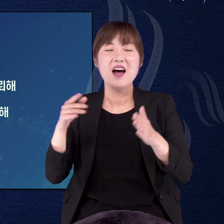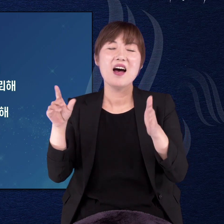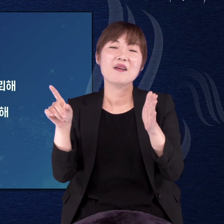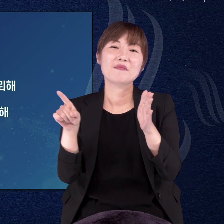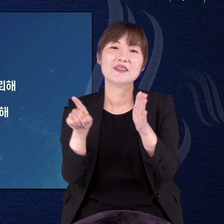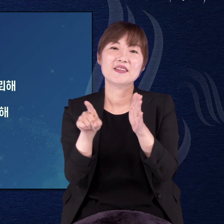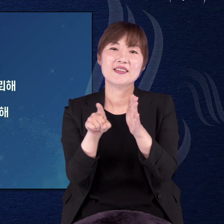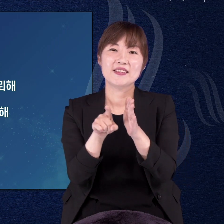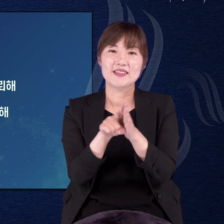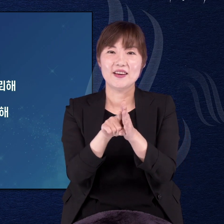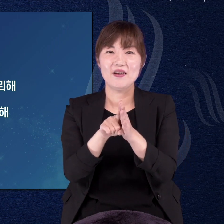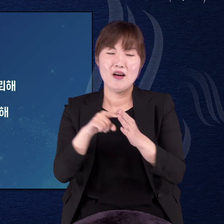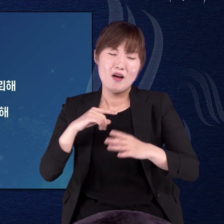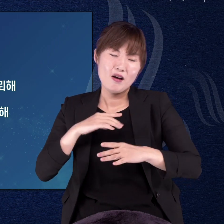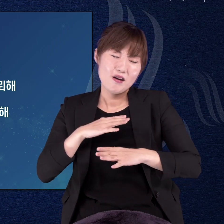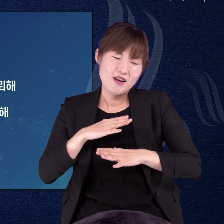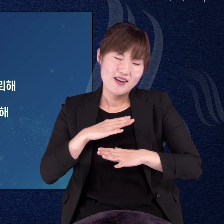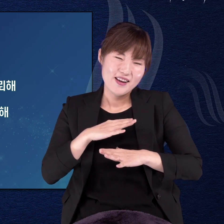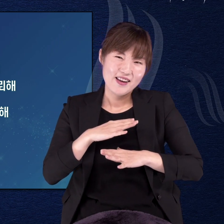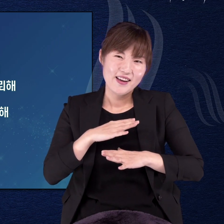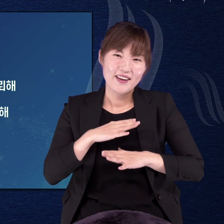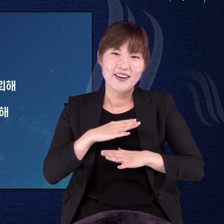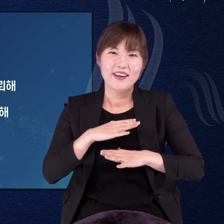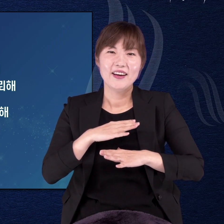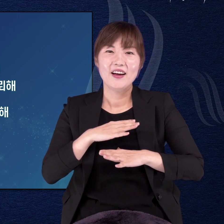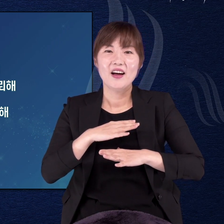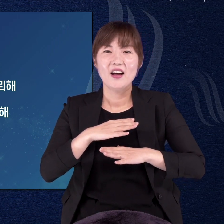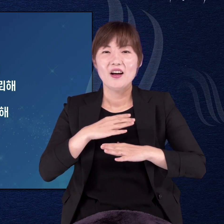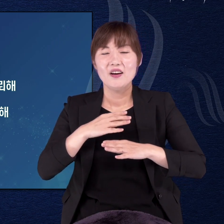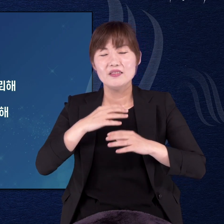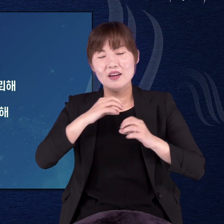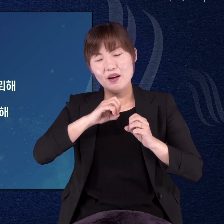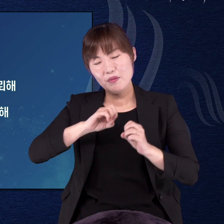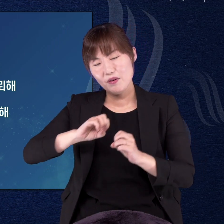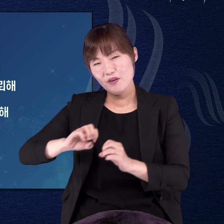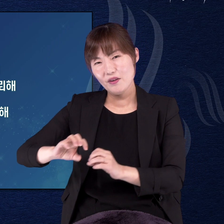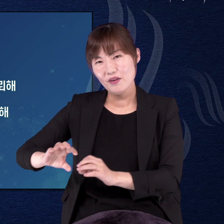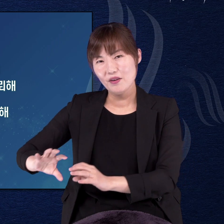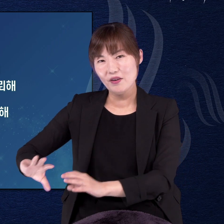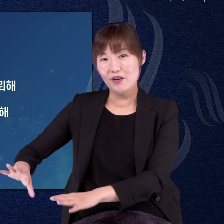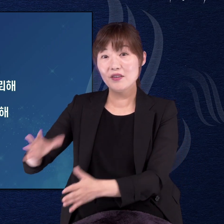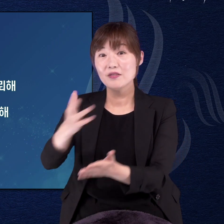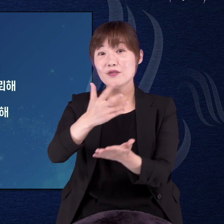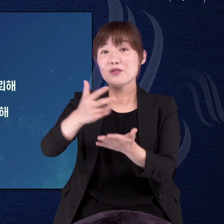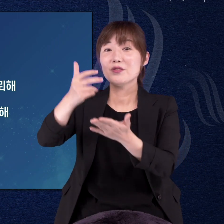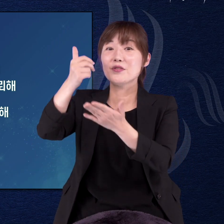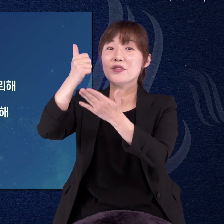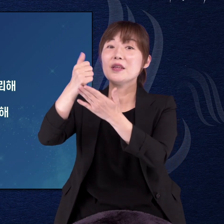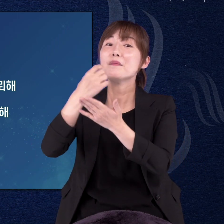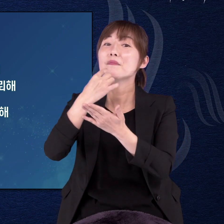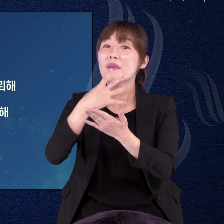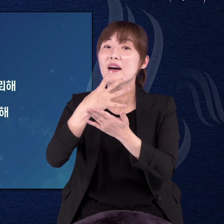신뢰해 두려움 다 내려놓고 주님만